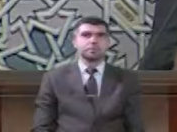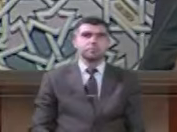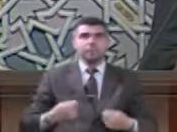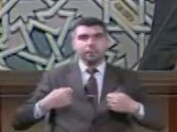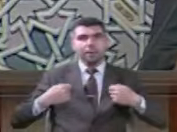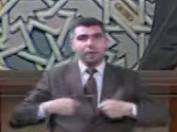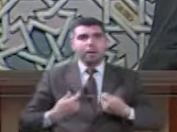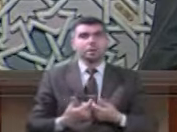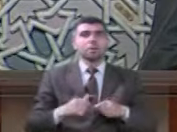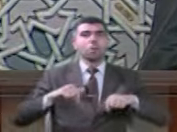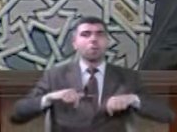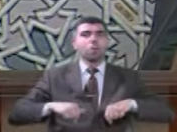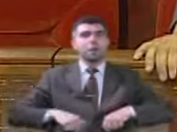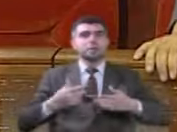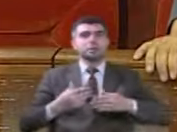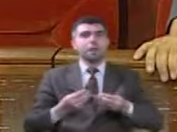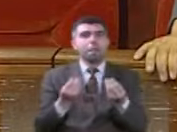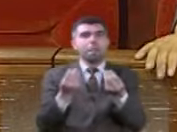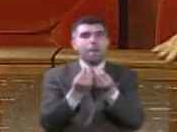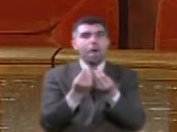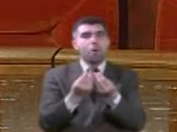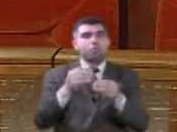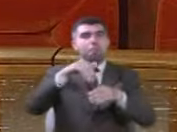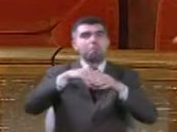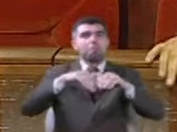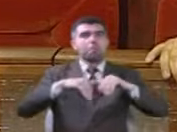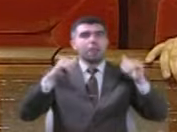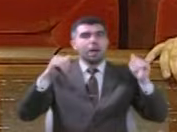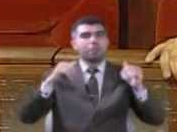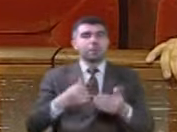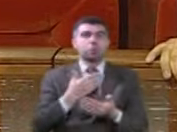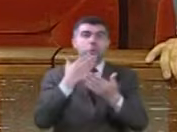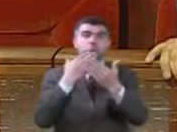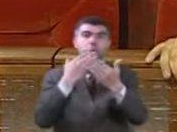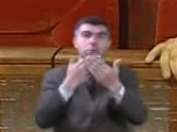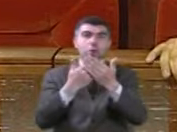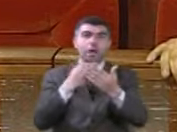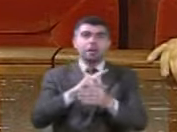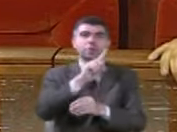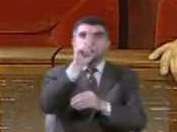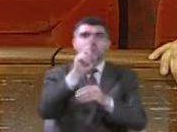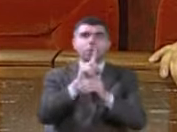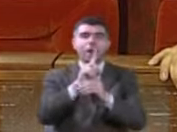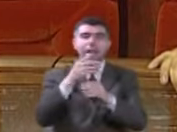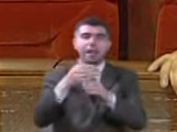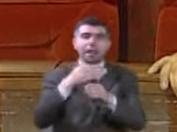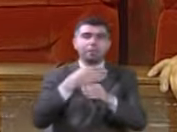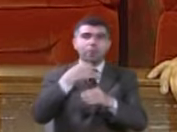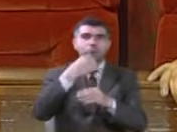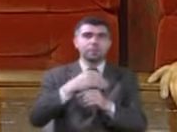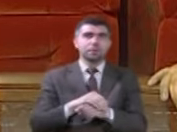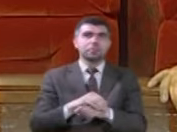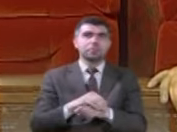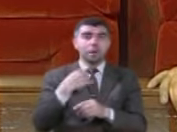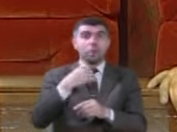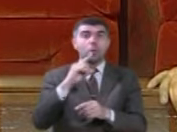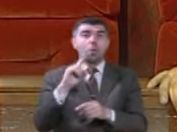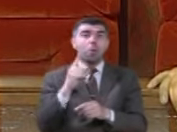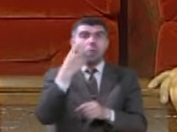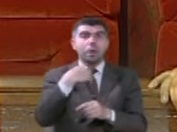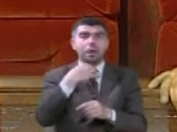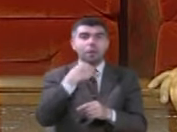السيد الرئيس، السادة الوزراء، السيدات والسادة النواب المحترمين، أشكر الفريق المحترم على طرح هذا السؤال. أنا أولا أريد أن أوضح